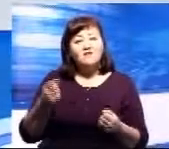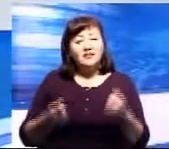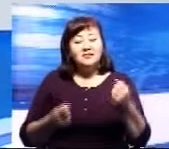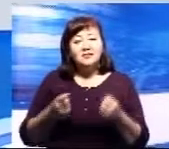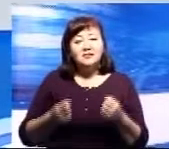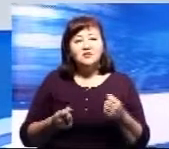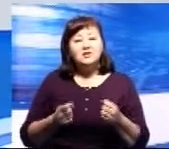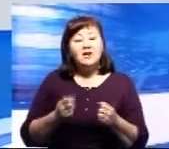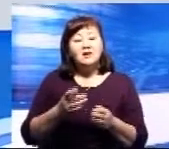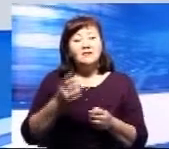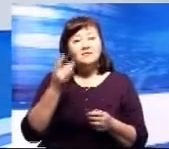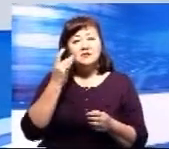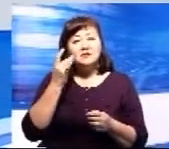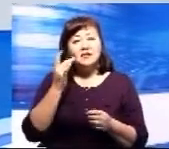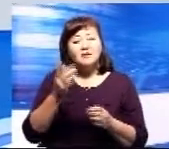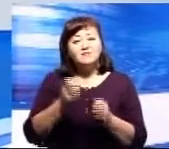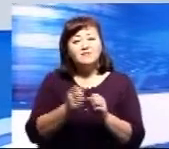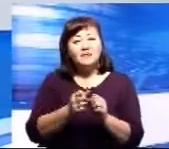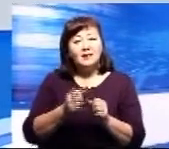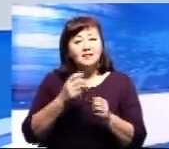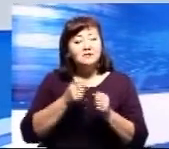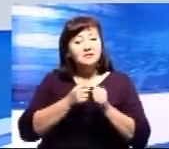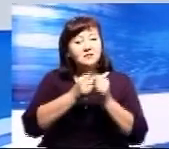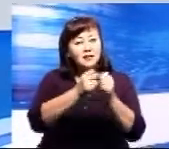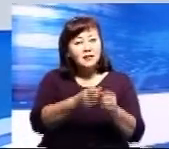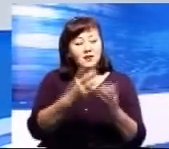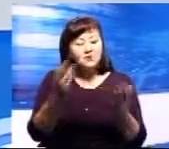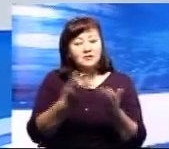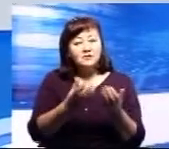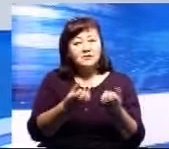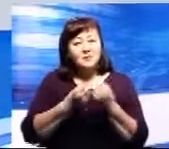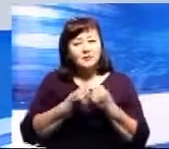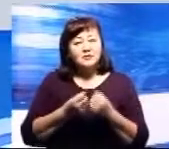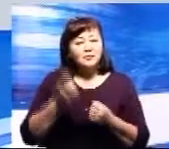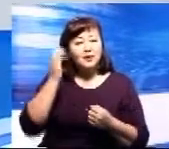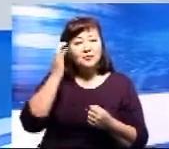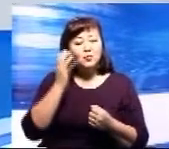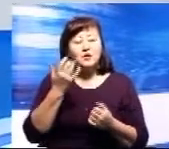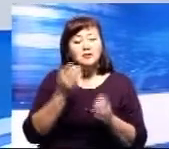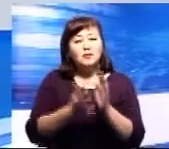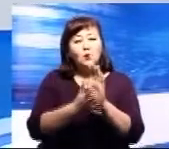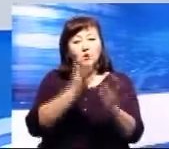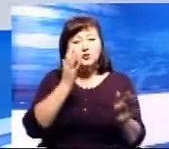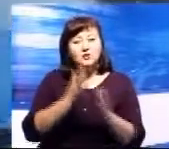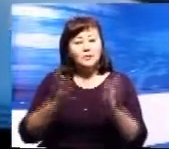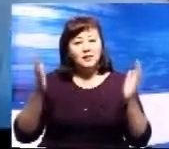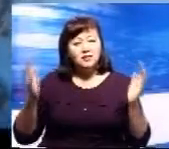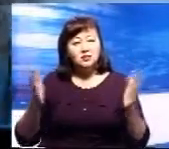смысле слова штурмуют ворота угольных складов. Почему угля не хватает и кто в этом виноват, разбиралась наша съемочная группа.